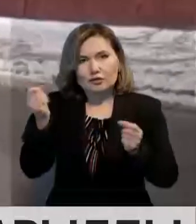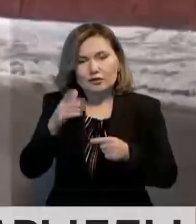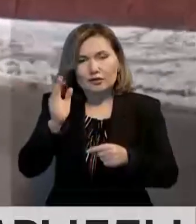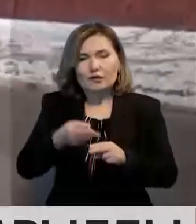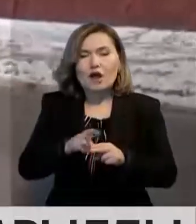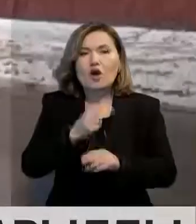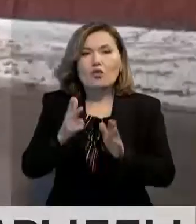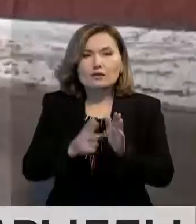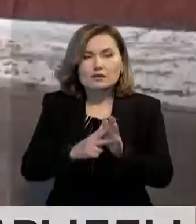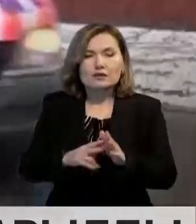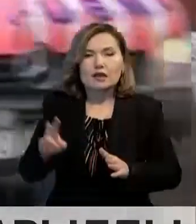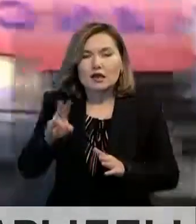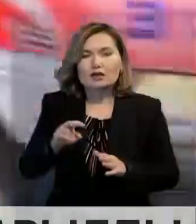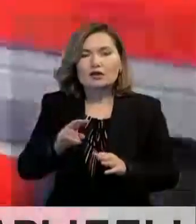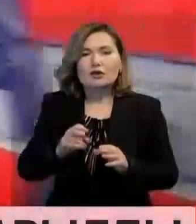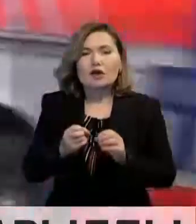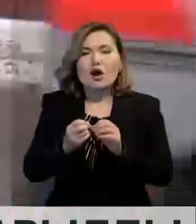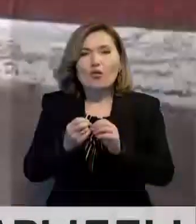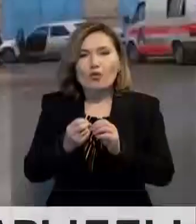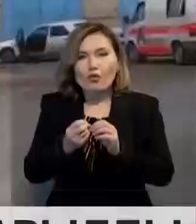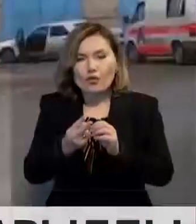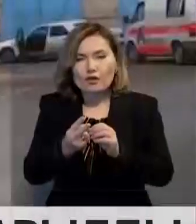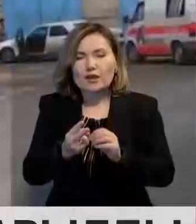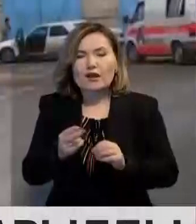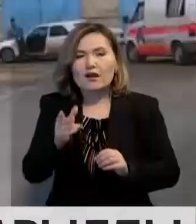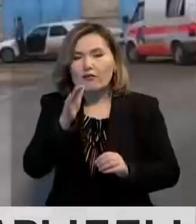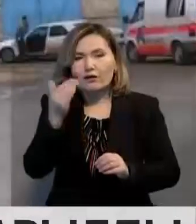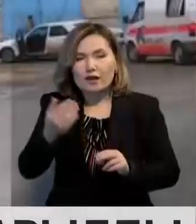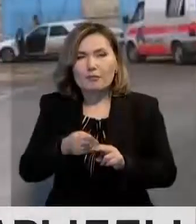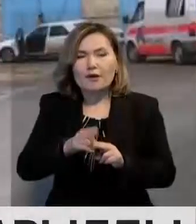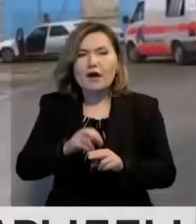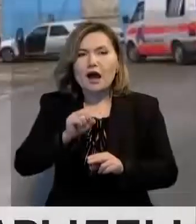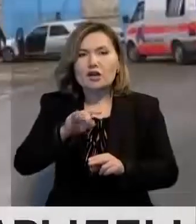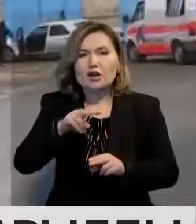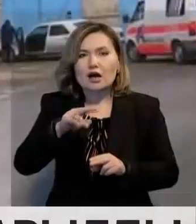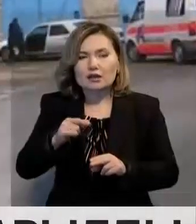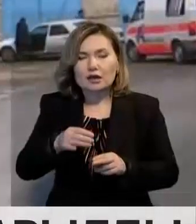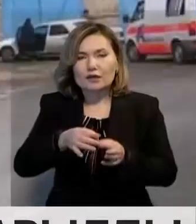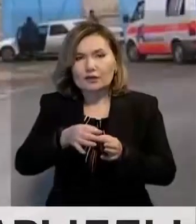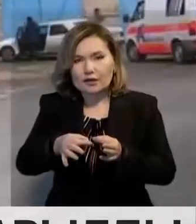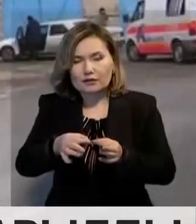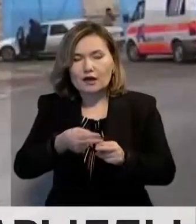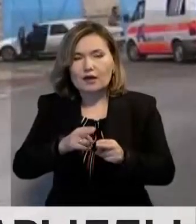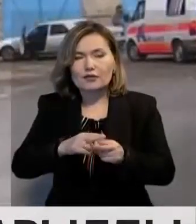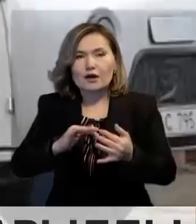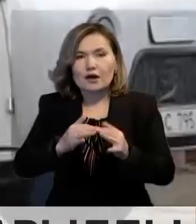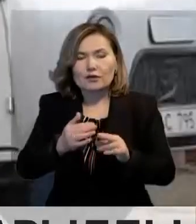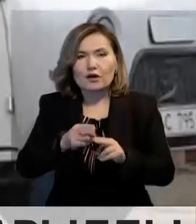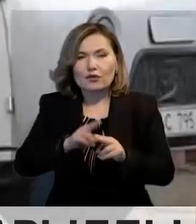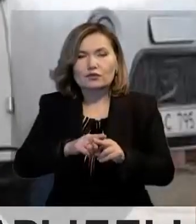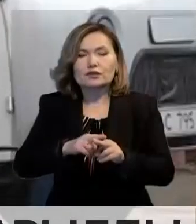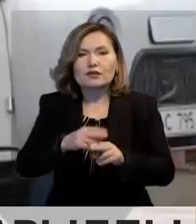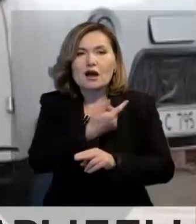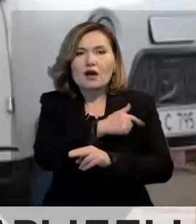18-ші қараша. 12 сағат 19 минутта Аршалы аудандық жедел жәрдем көрсету қосалқы станциясына қоңырау келіп